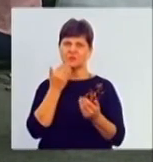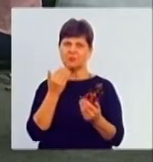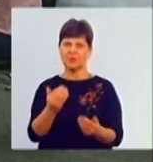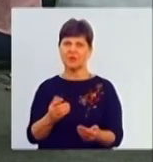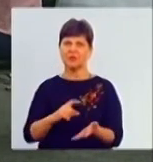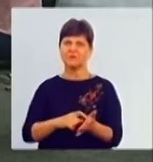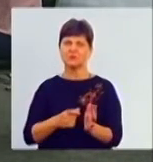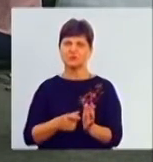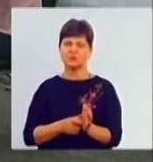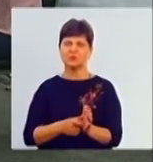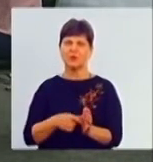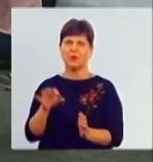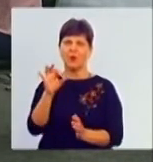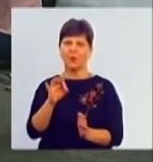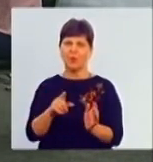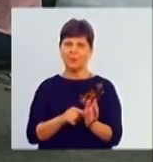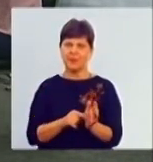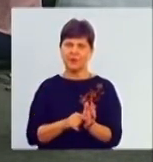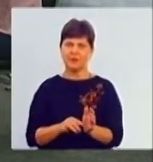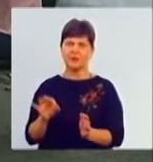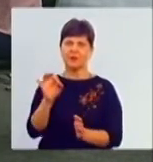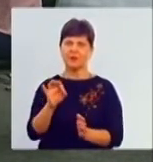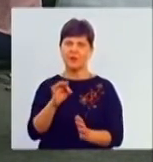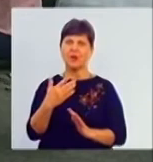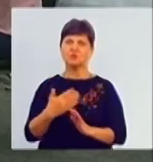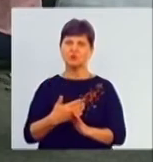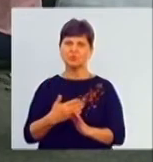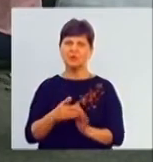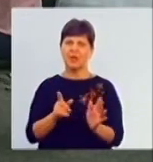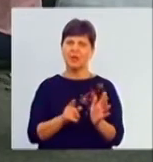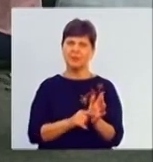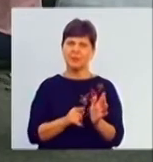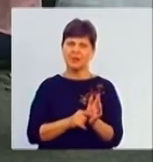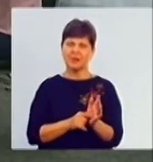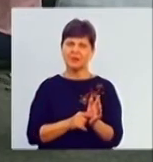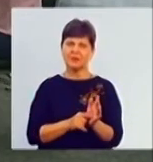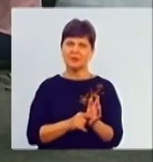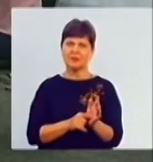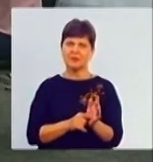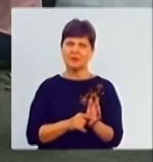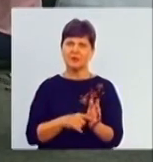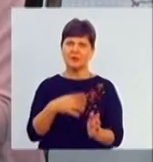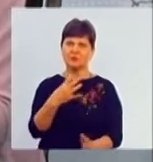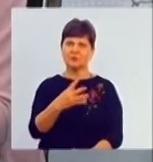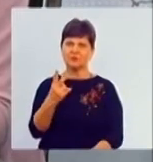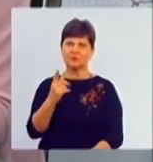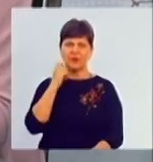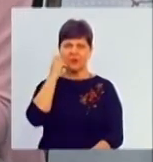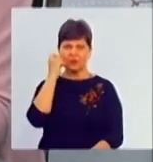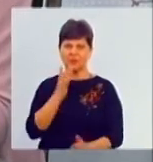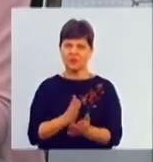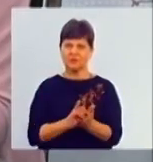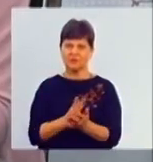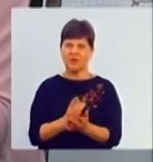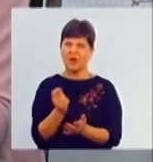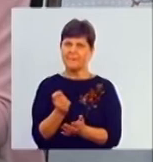по поводу пенсії і по поводу субсидії. Пенсія, наприклад, в мене 42 роки стажу, мінімальна. Я тоді не